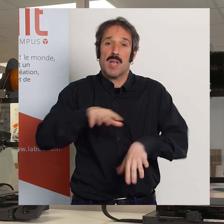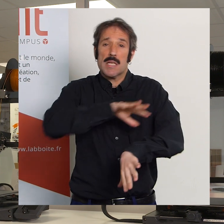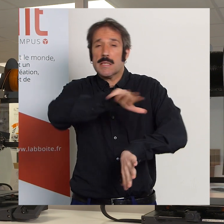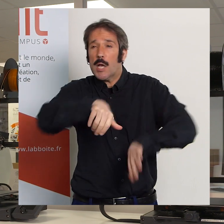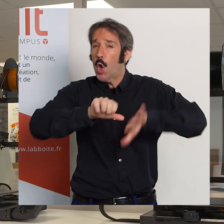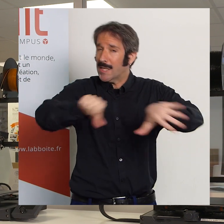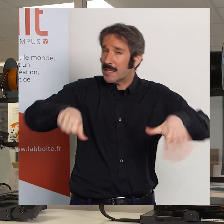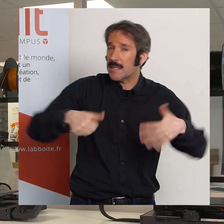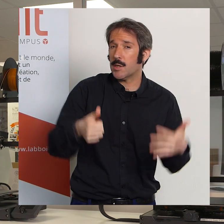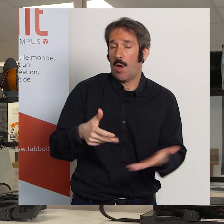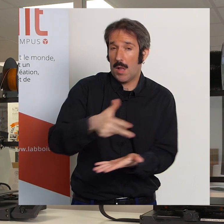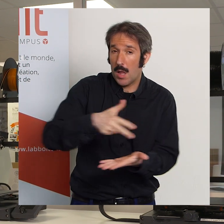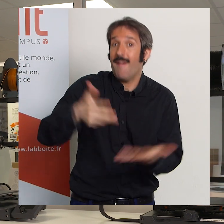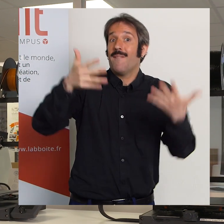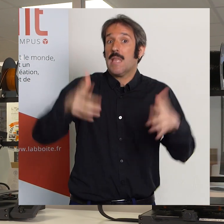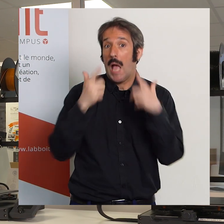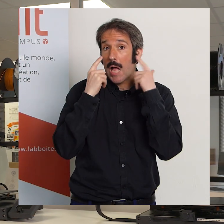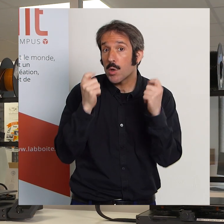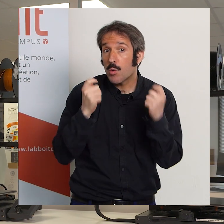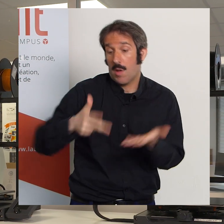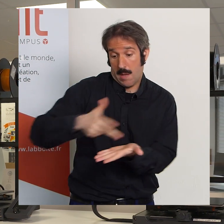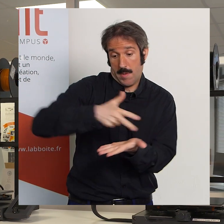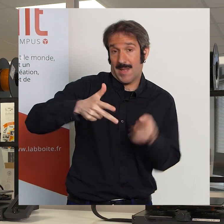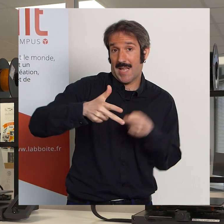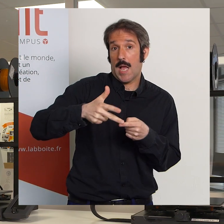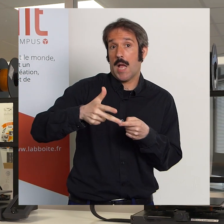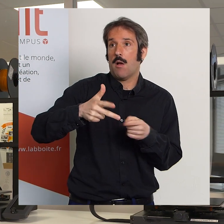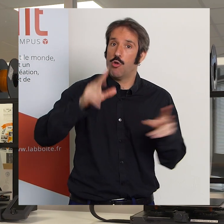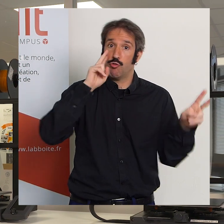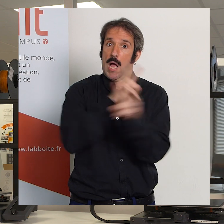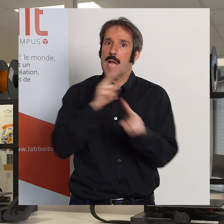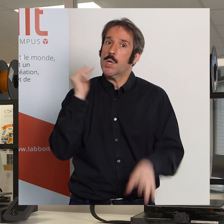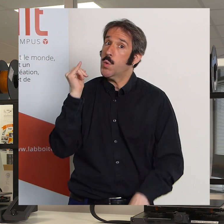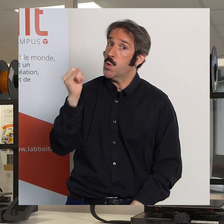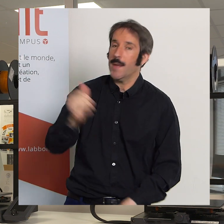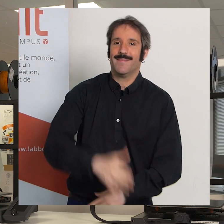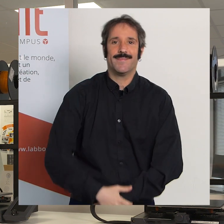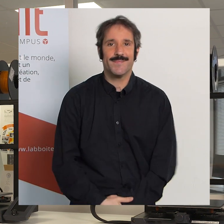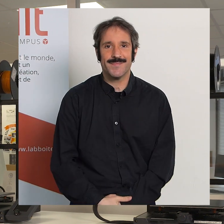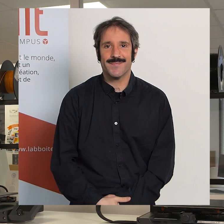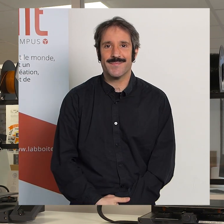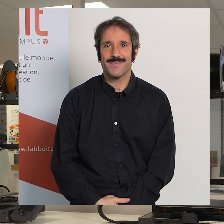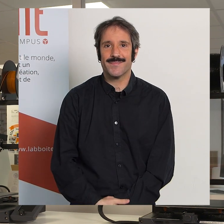pris 5 ou 6 heures à se faire, donc faites attention avec l'impression 3D, ça prend généralement beaucoup de temps.